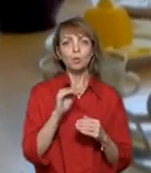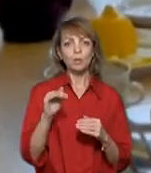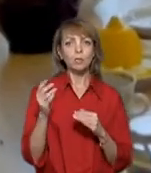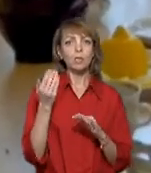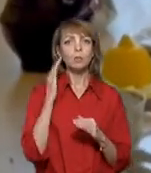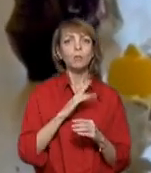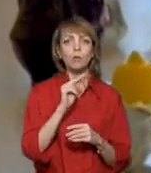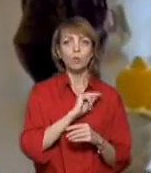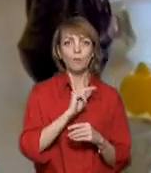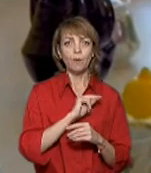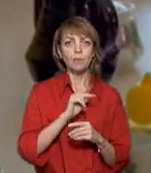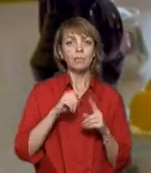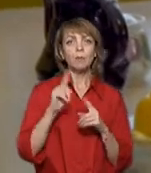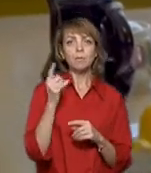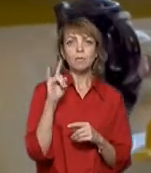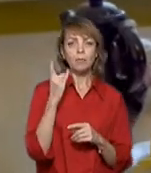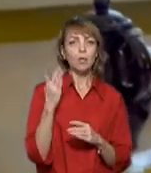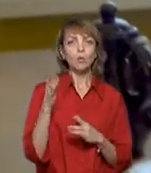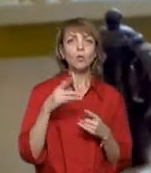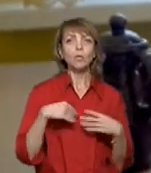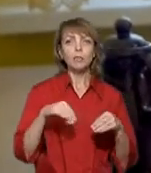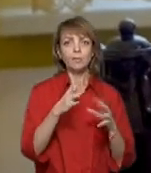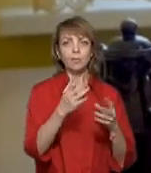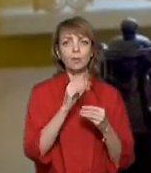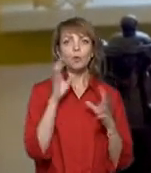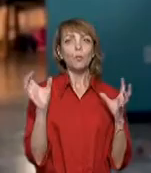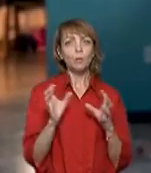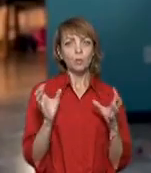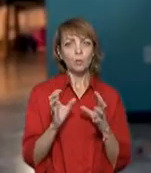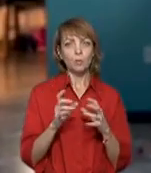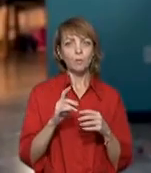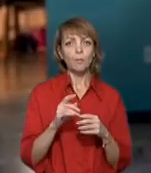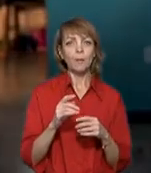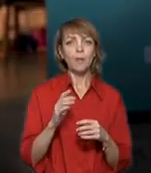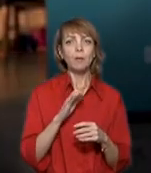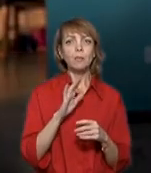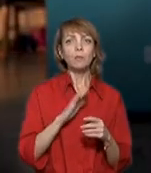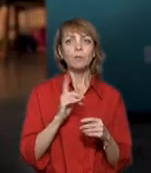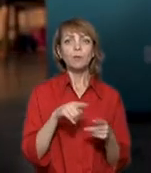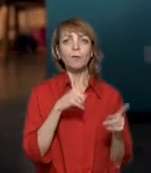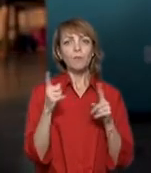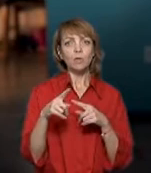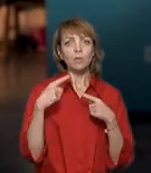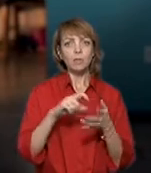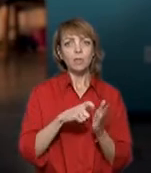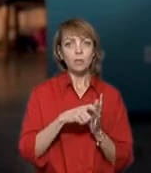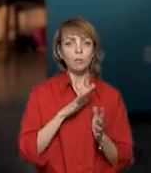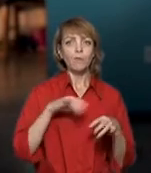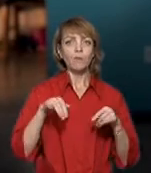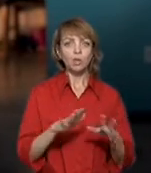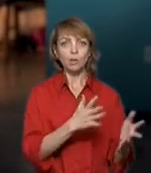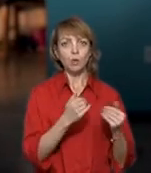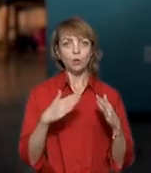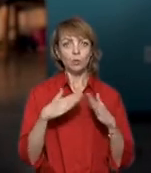раніше працювала. Це перша дитина, яку родина взяла під опіку. Замість, щоб переводити в інший заклад, було вирішено його забрати